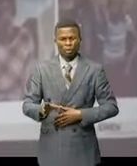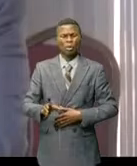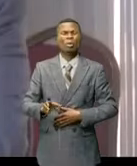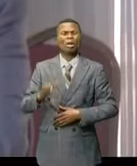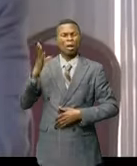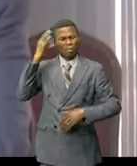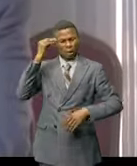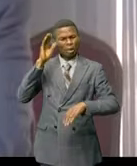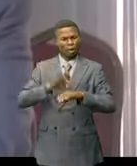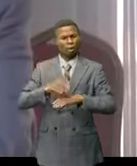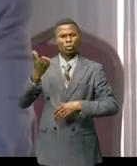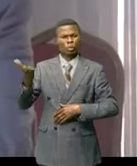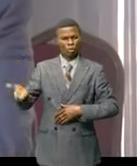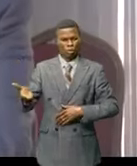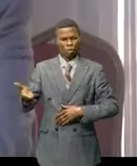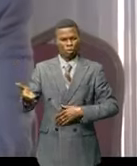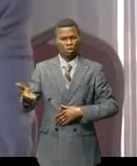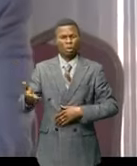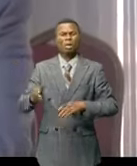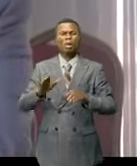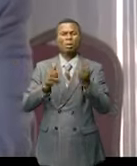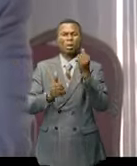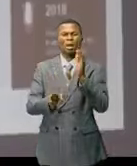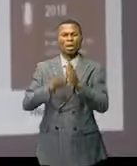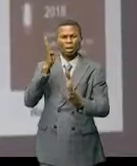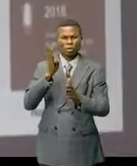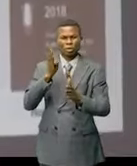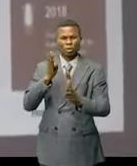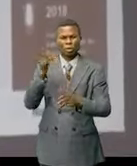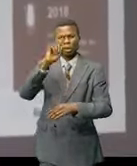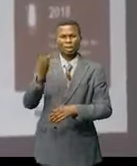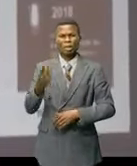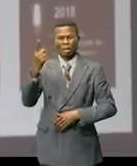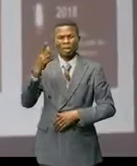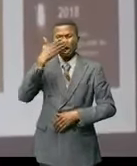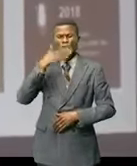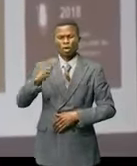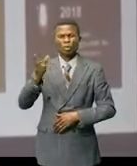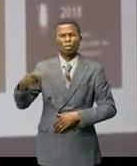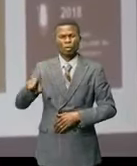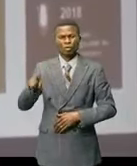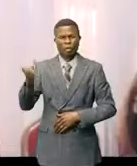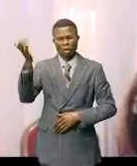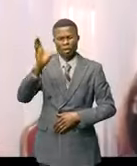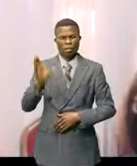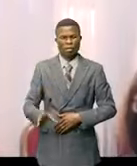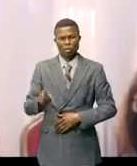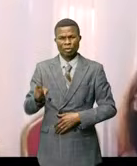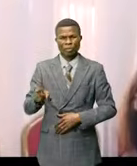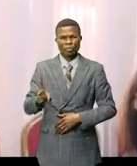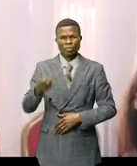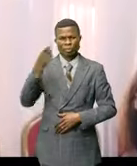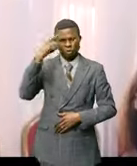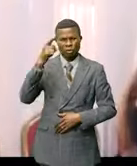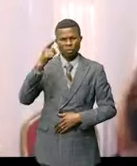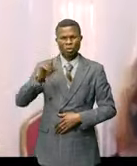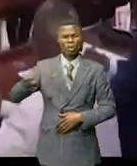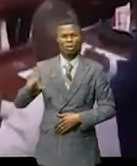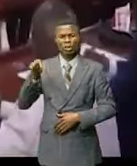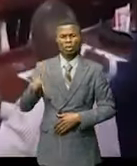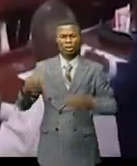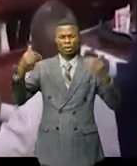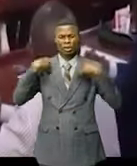épargnée des l'oncocercose qui touche 14 sur les 31 zones de santé de la province du Congo central. Pour Chirac Bolanga,